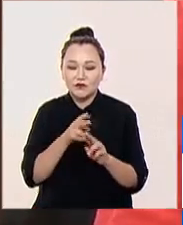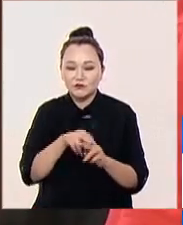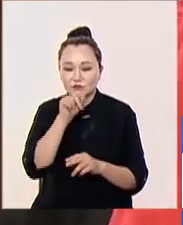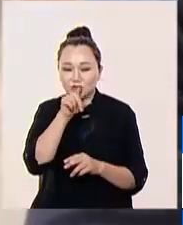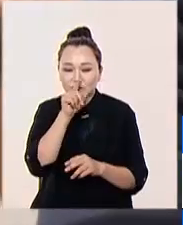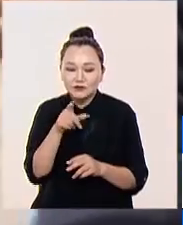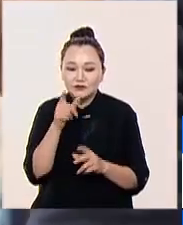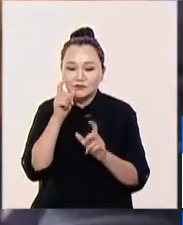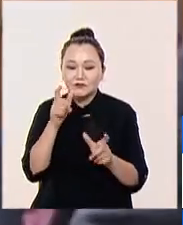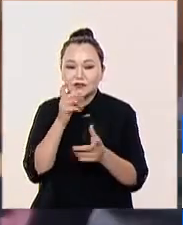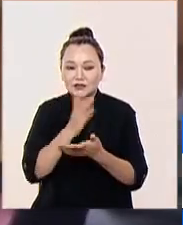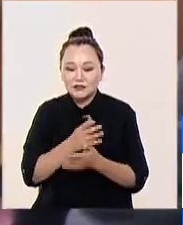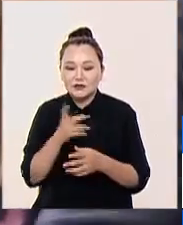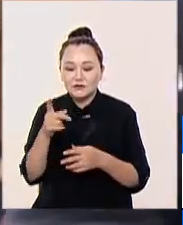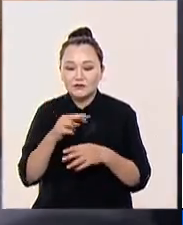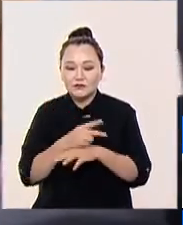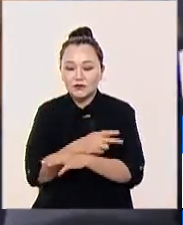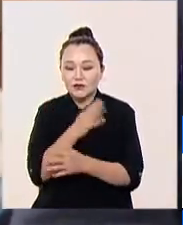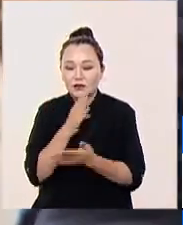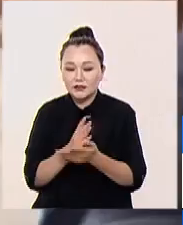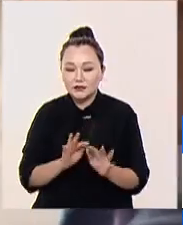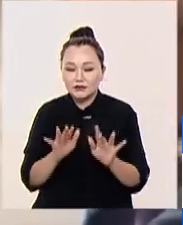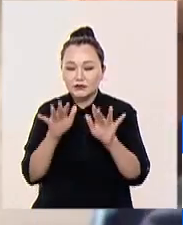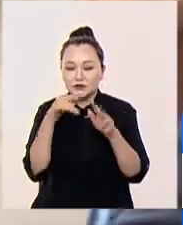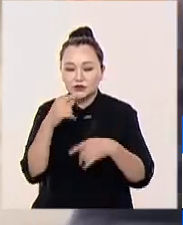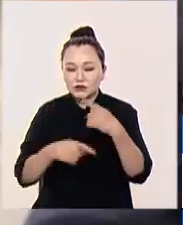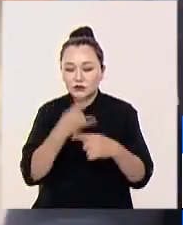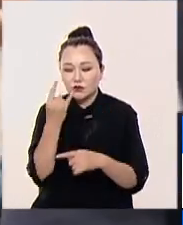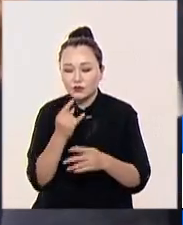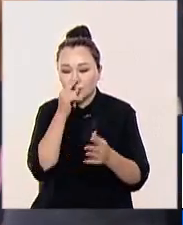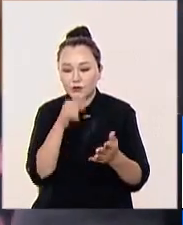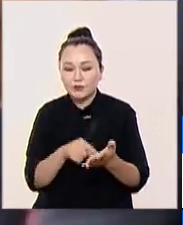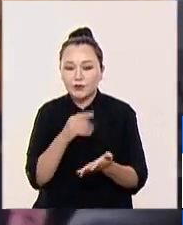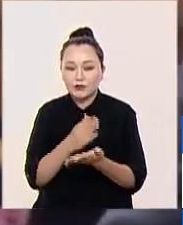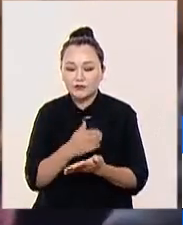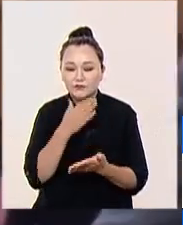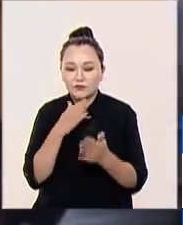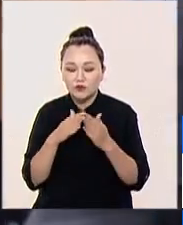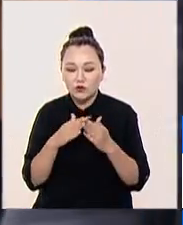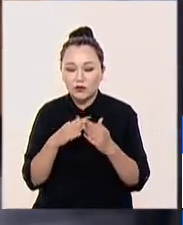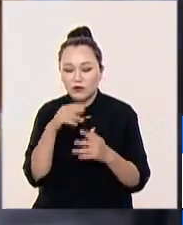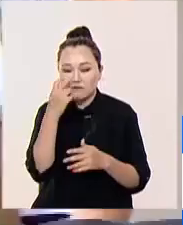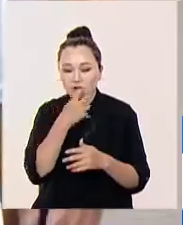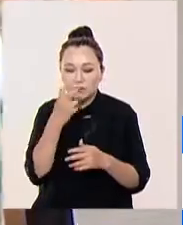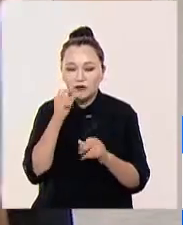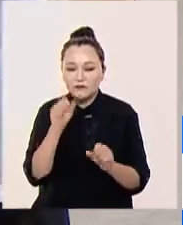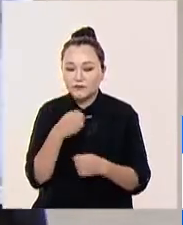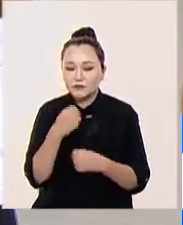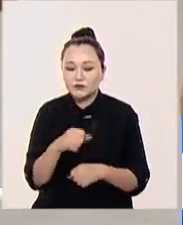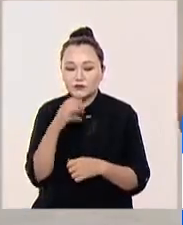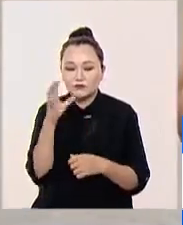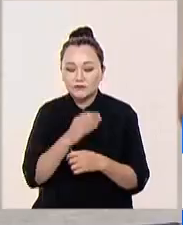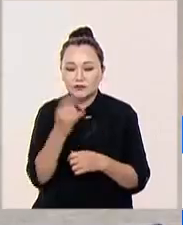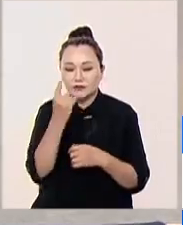будут. Они ползут вот прямо по стенке, через окна попадают в дом. Вонь невозможная. Все